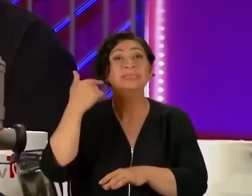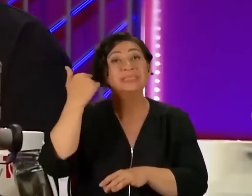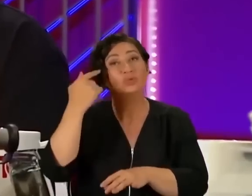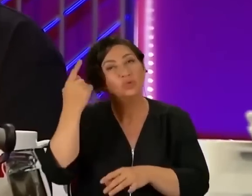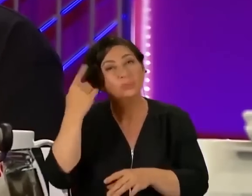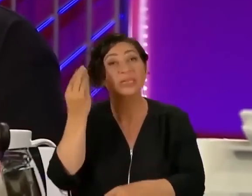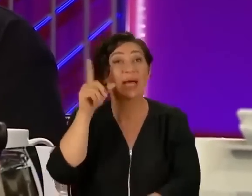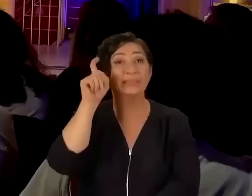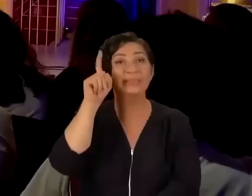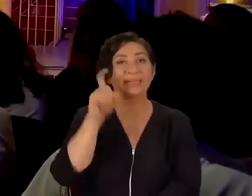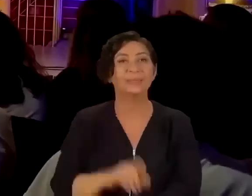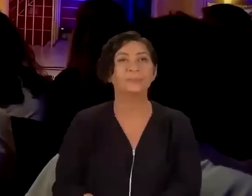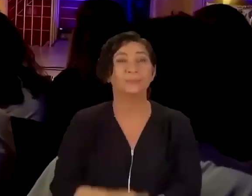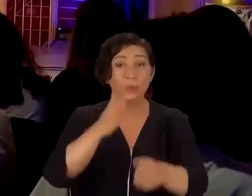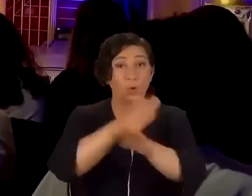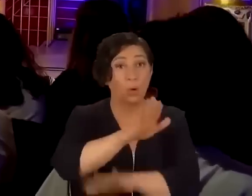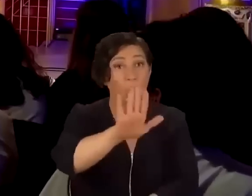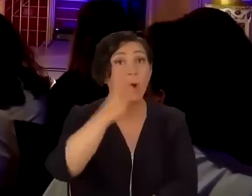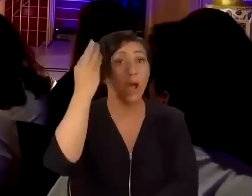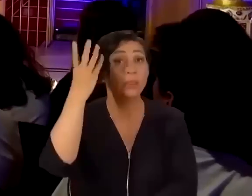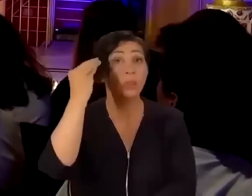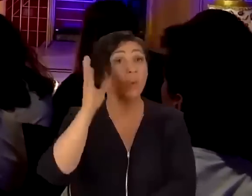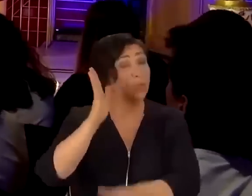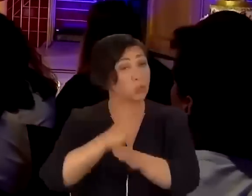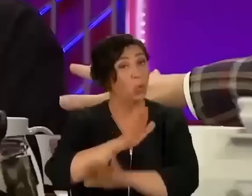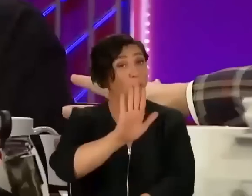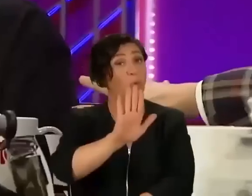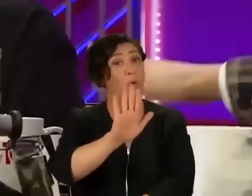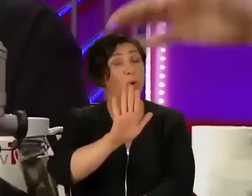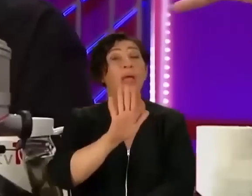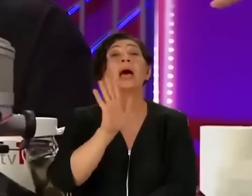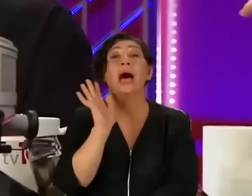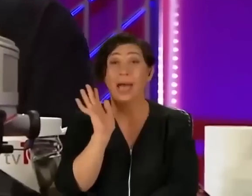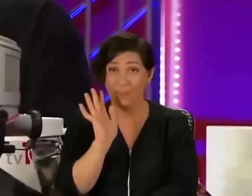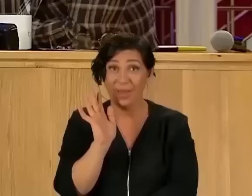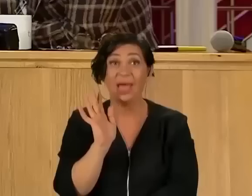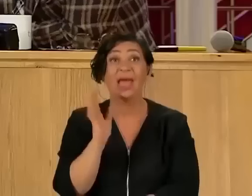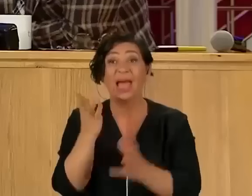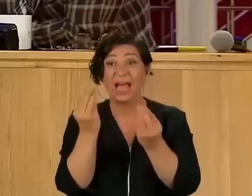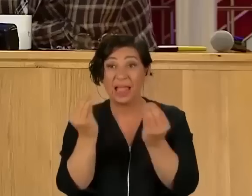zannettiğimizden daha zeki. Doğru. Ve anlıyorlar yani. Doğru. Tek tek öyle. Ama